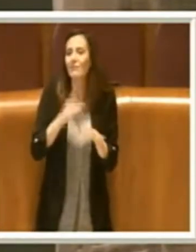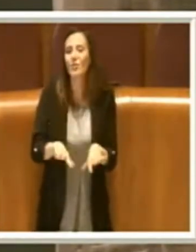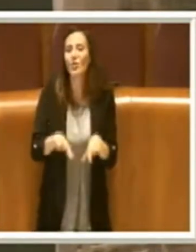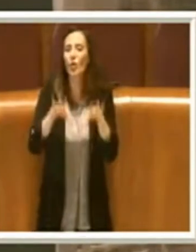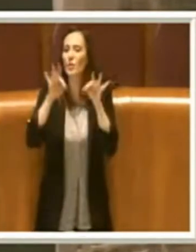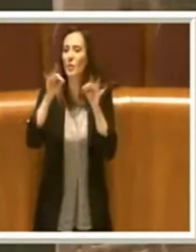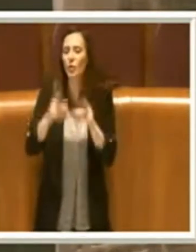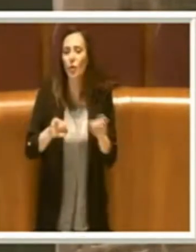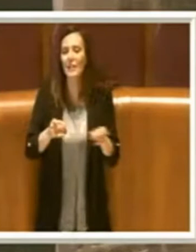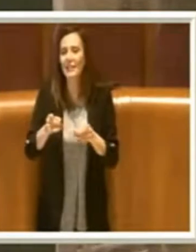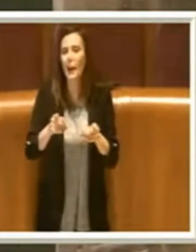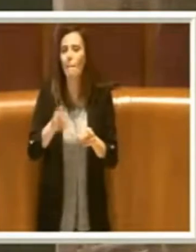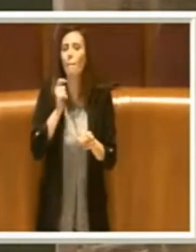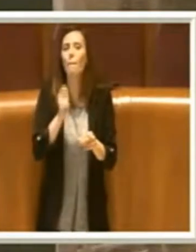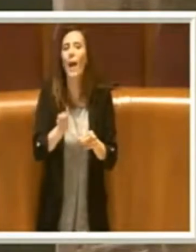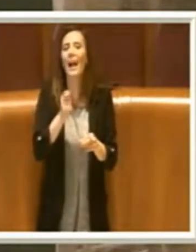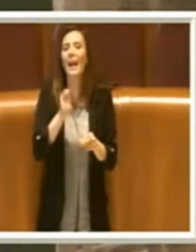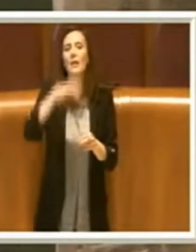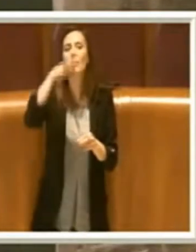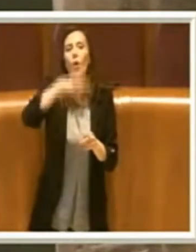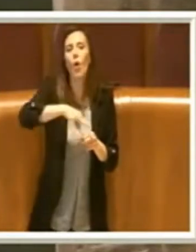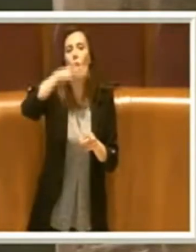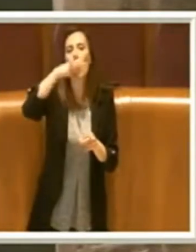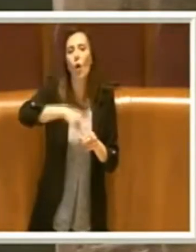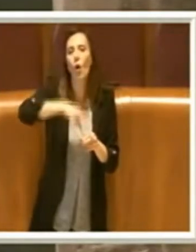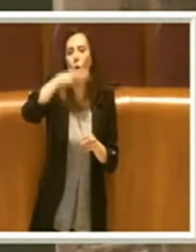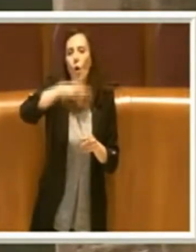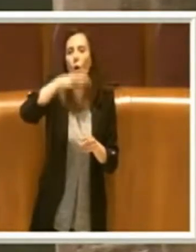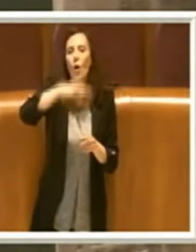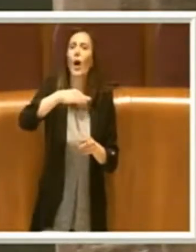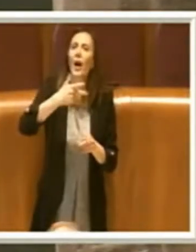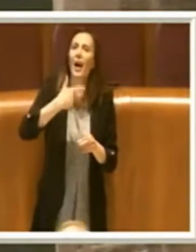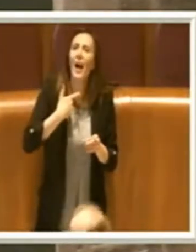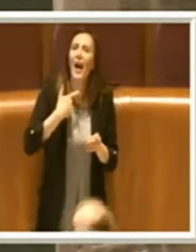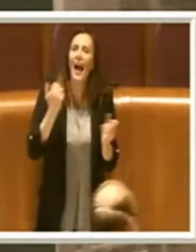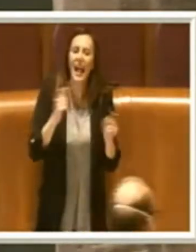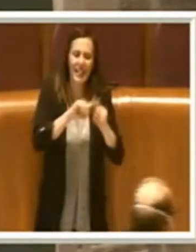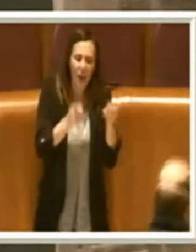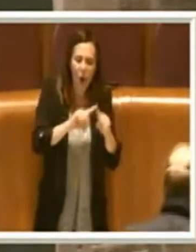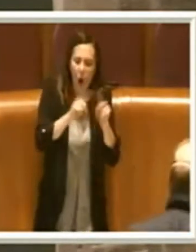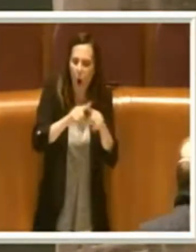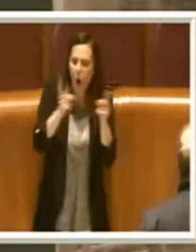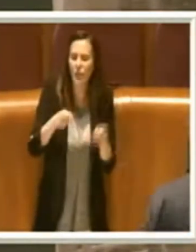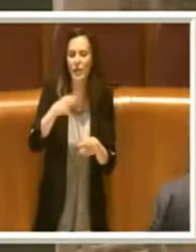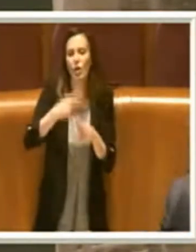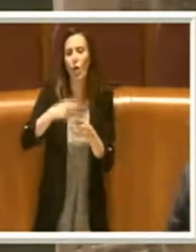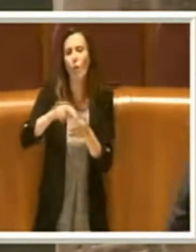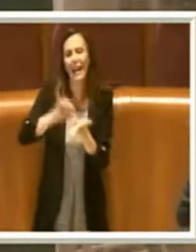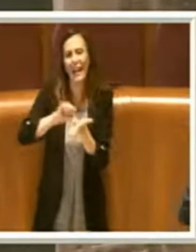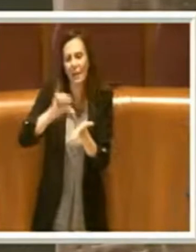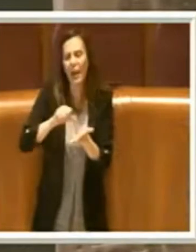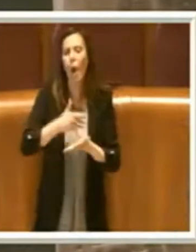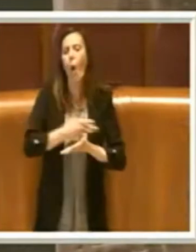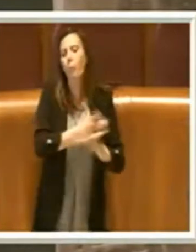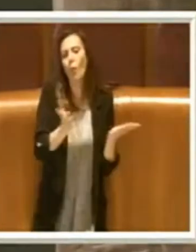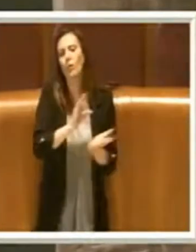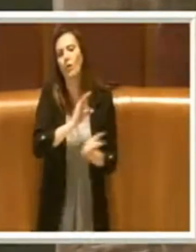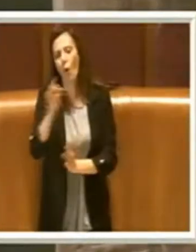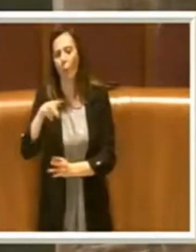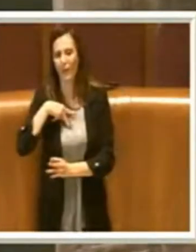del pagamento dei canoni di locazione di tutti i locali commerciali siti sul territorio di roma capitale siano essi pubblici o privati